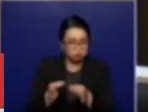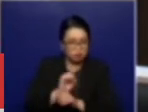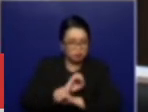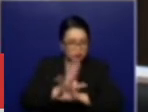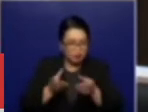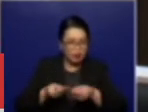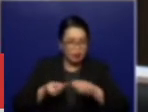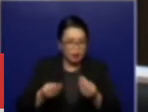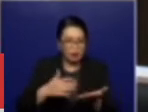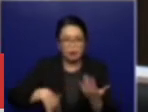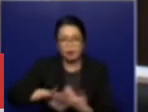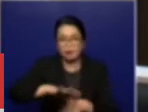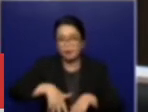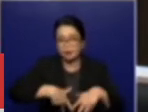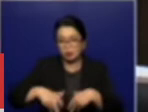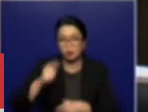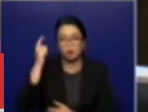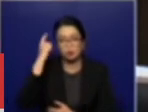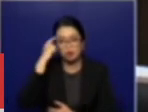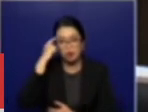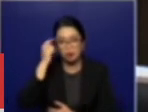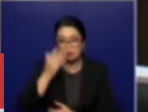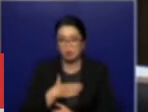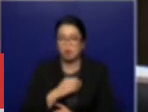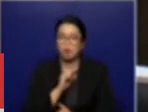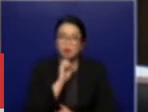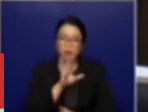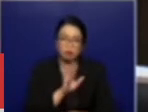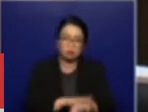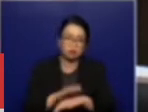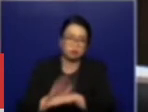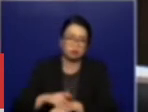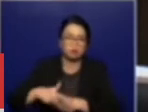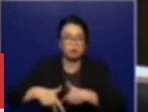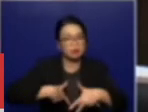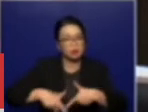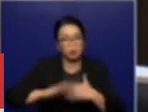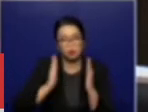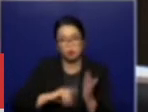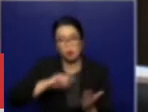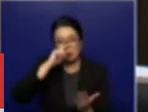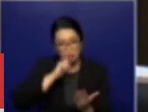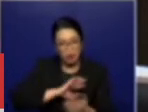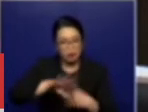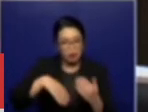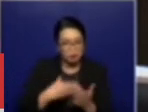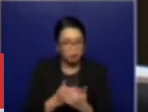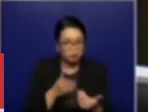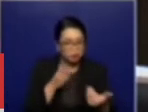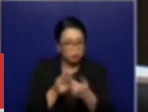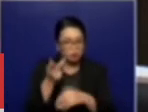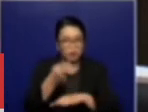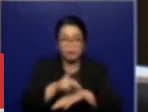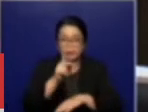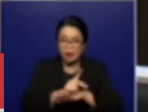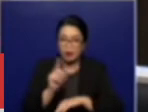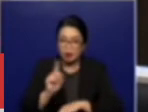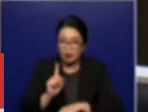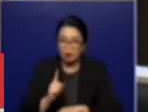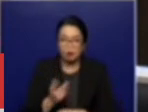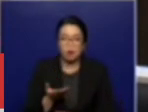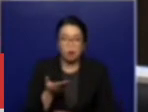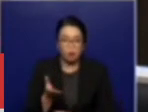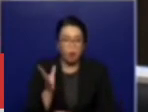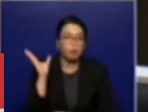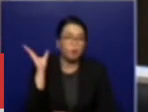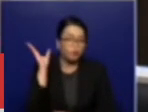ะไม่เช่นนั้นผมก็จะต้องบอกกับพี่น้องประชาชนคนไทยทั้งประเทศผ่านท่านประธานไปนี่นะครับว่าโปรดฟังอีกครั้